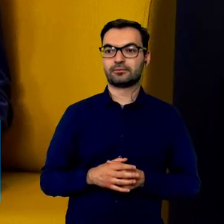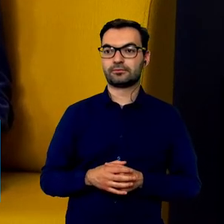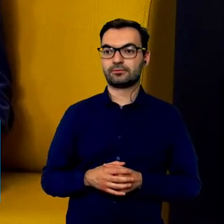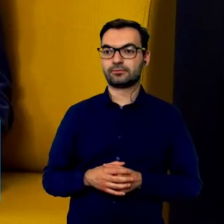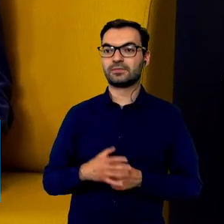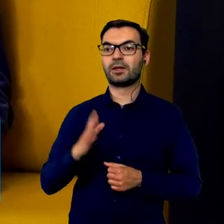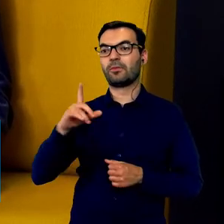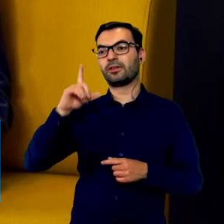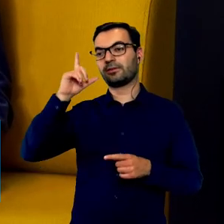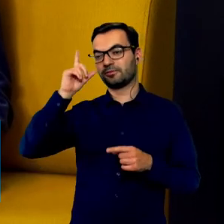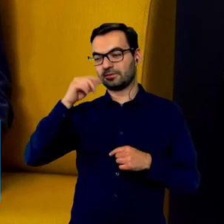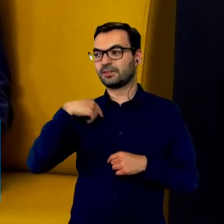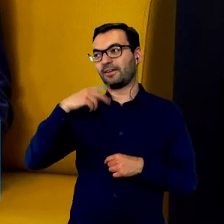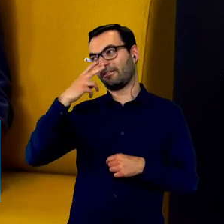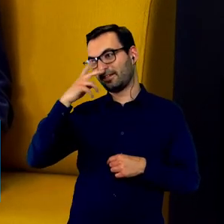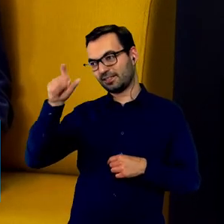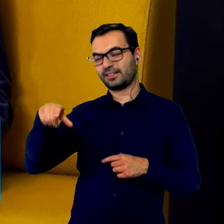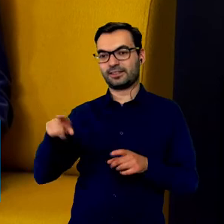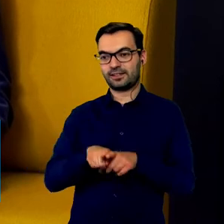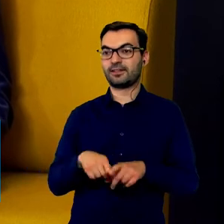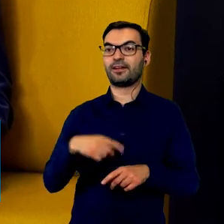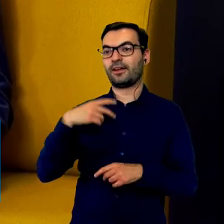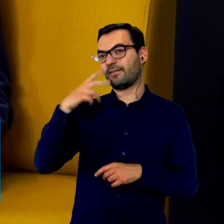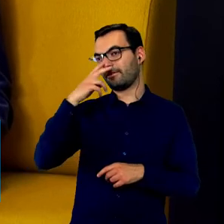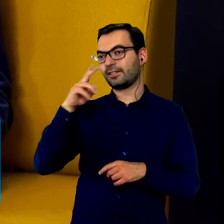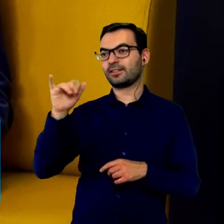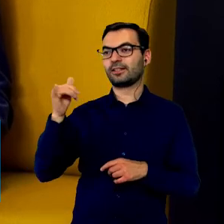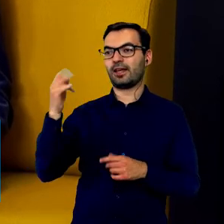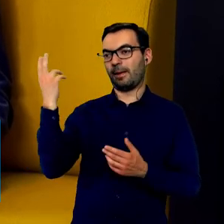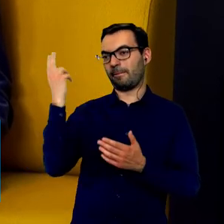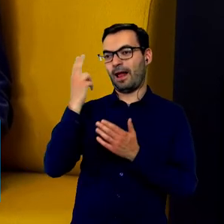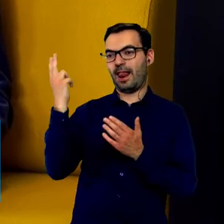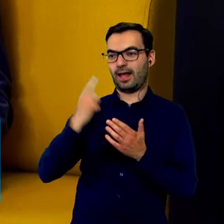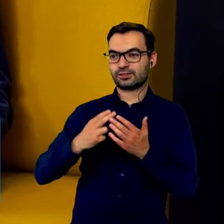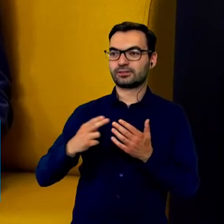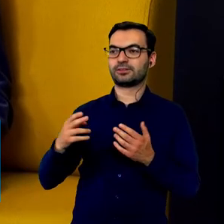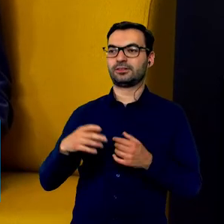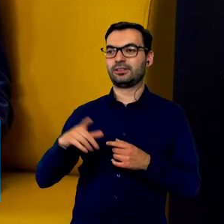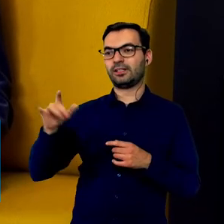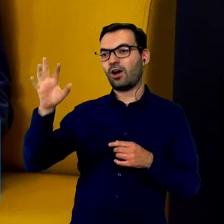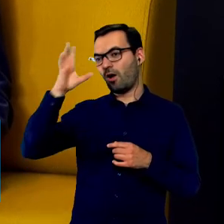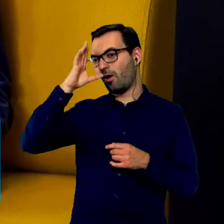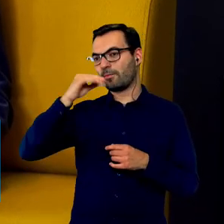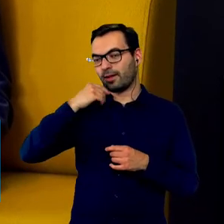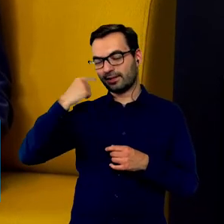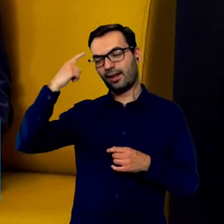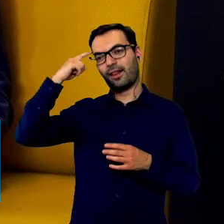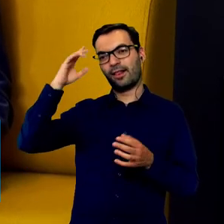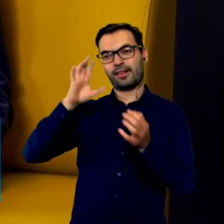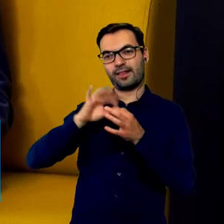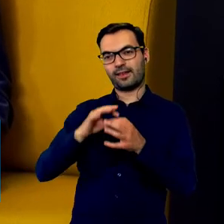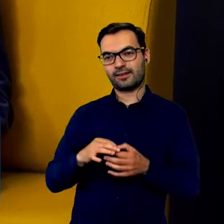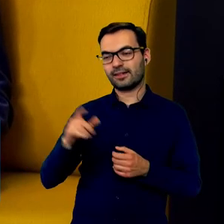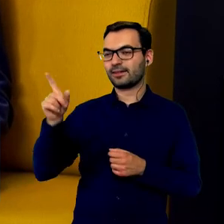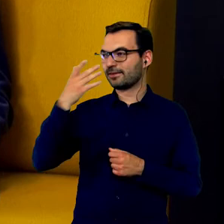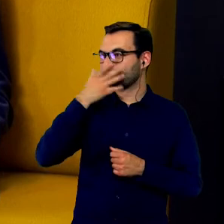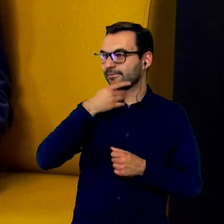I kiedy zasypia, też go widzę. I widzę go malarsko, jakie obrazy mi przypomina.